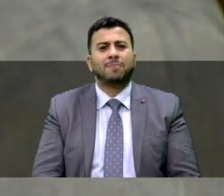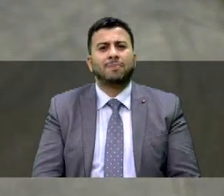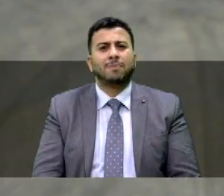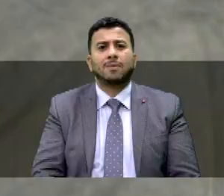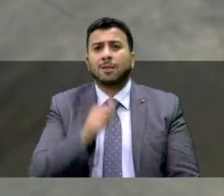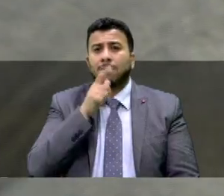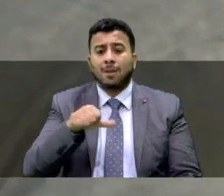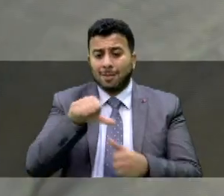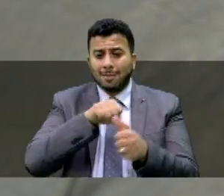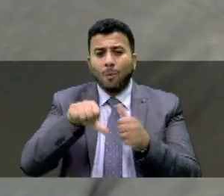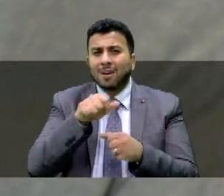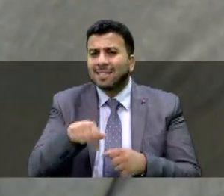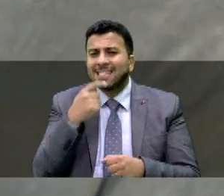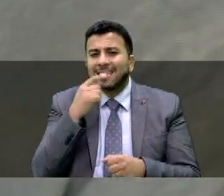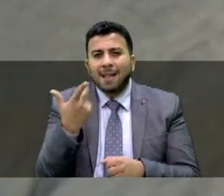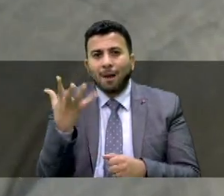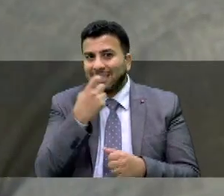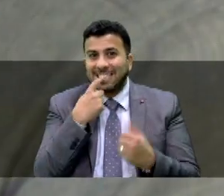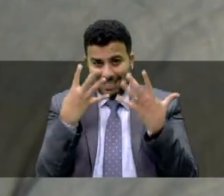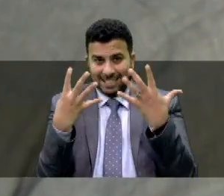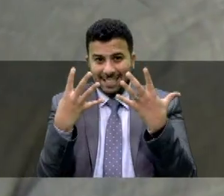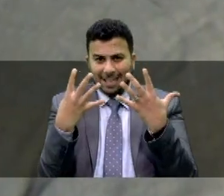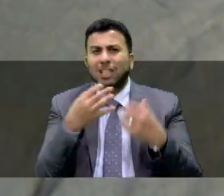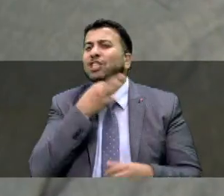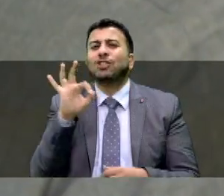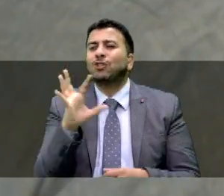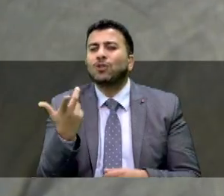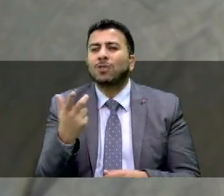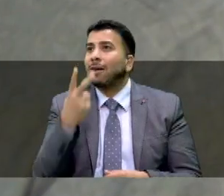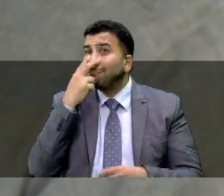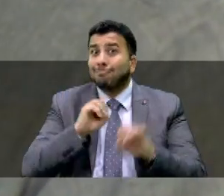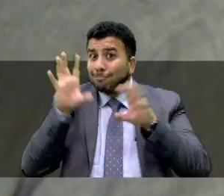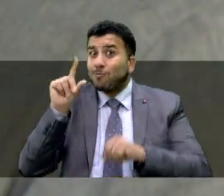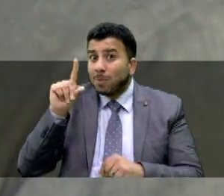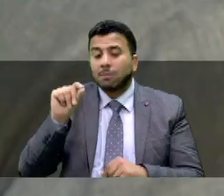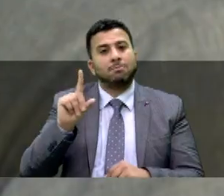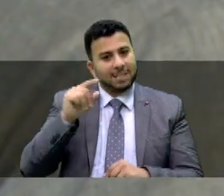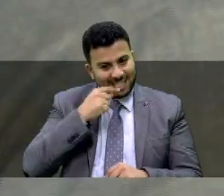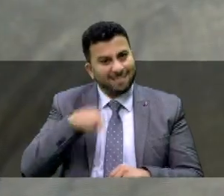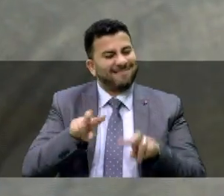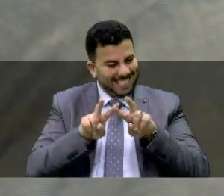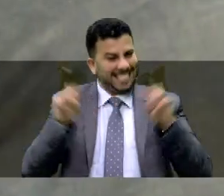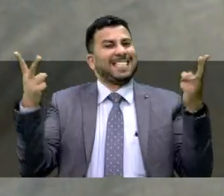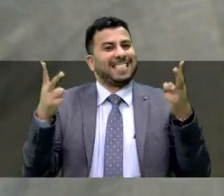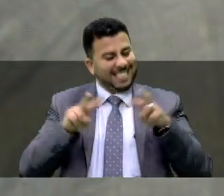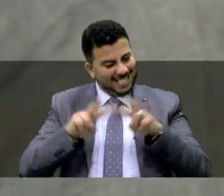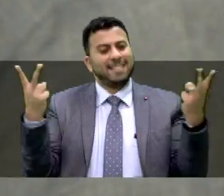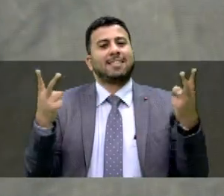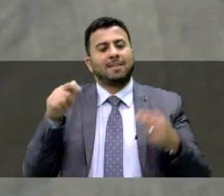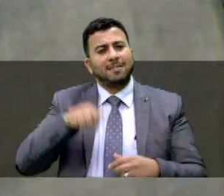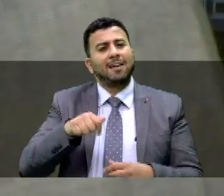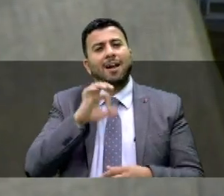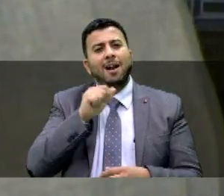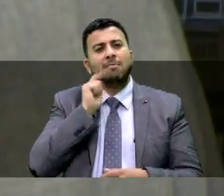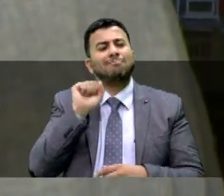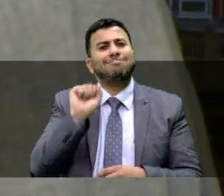جديد الدورة التاسعة لمهرجان أضواء الشارقة، هناك إن شاء الله عروض مميزة واستثنائية هذه السنة، أبرزها طبعا